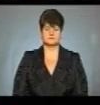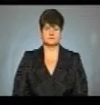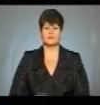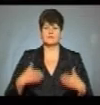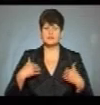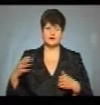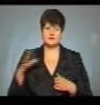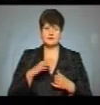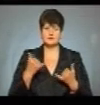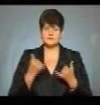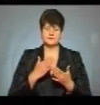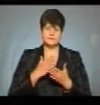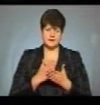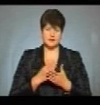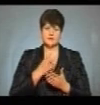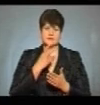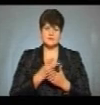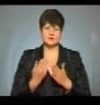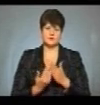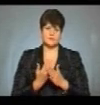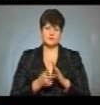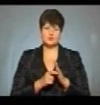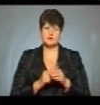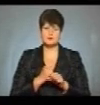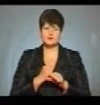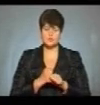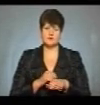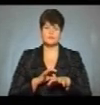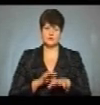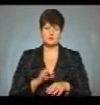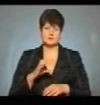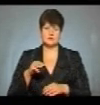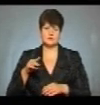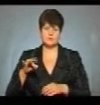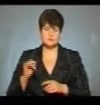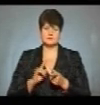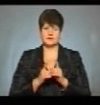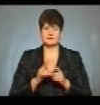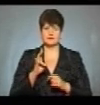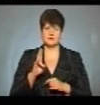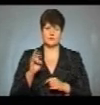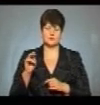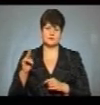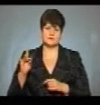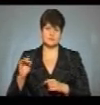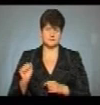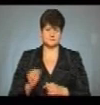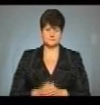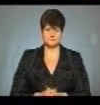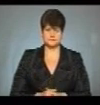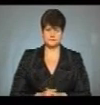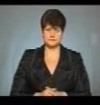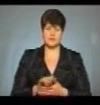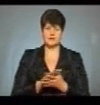Вітаю усіх, хто зараз з нами. Ви дивитеся новини. В студії з вами працюємо я, ведуча Соломія Струс, сурдопереклад Надія Куцовська. І